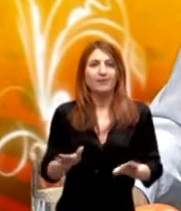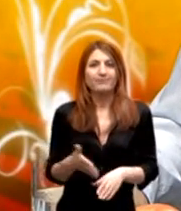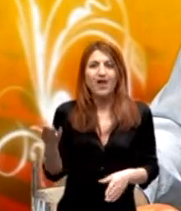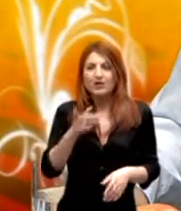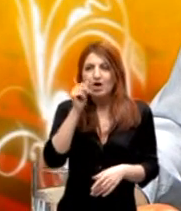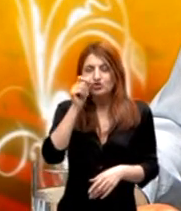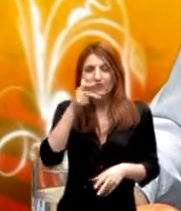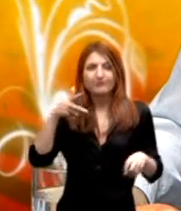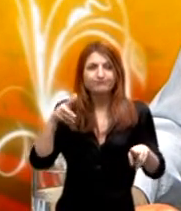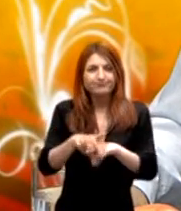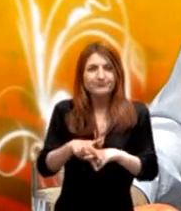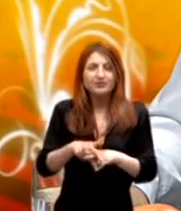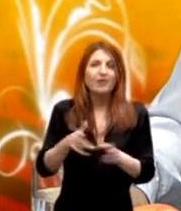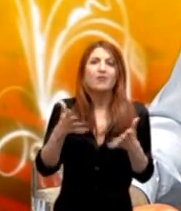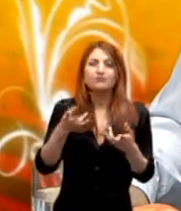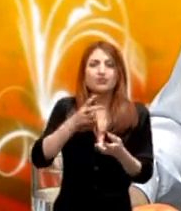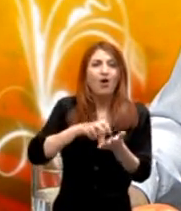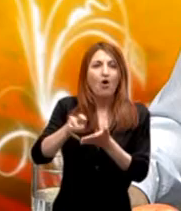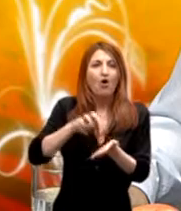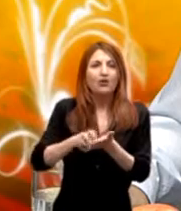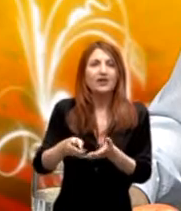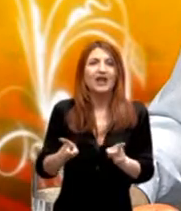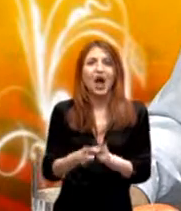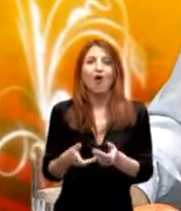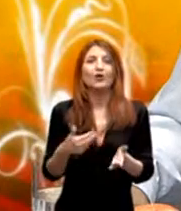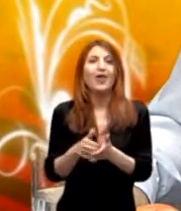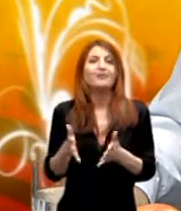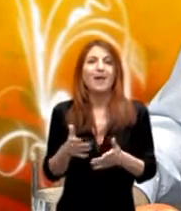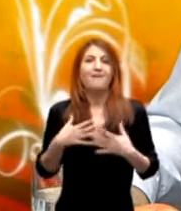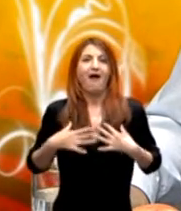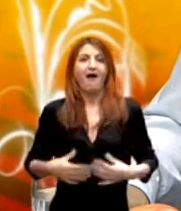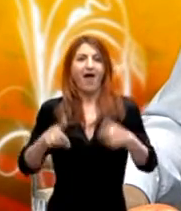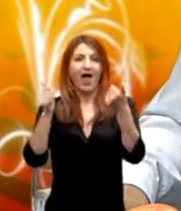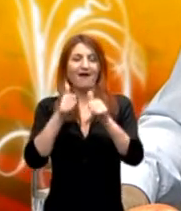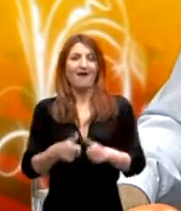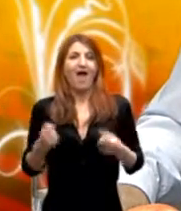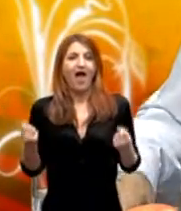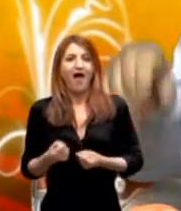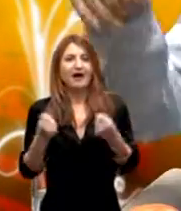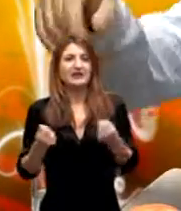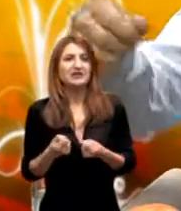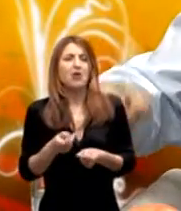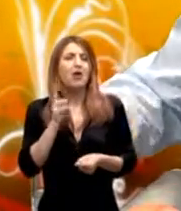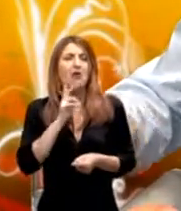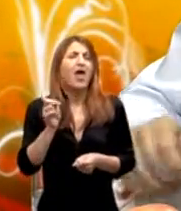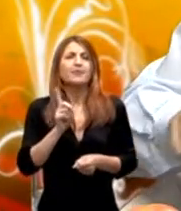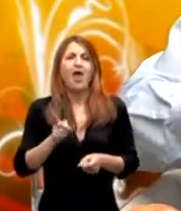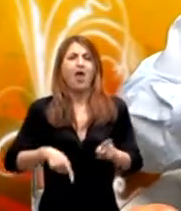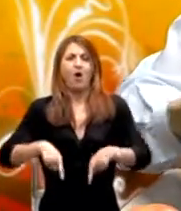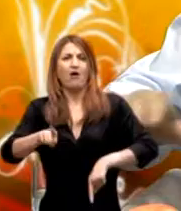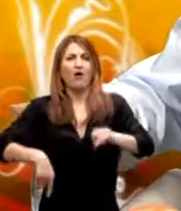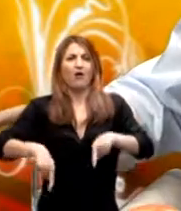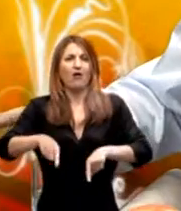čovjek prestane hodati, trošiti se, znači nema tjelesne aktivnosti, najobičnije, ne nordijsko